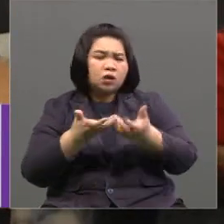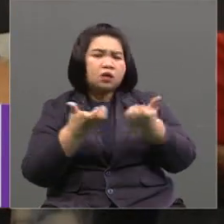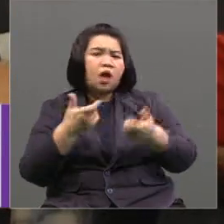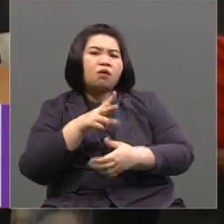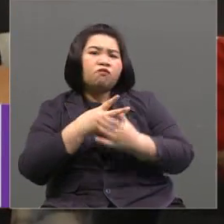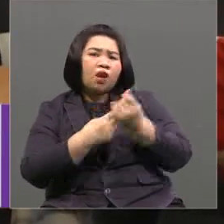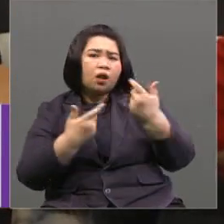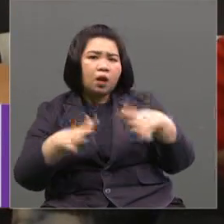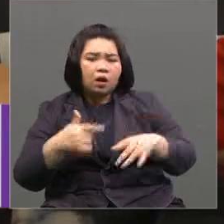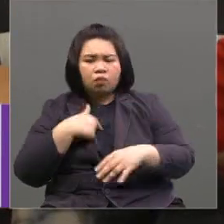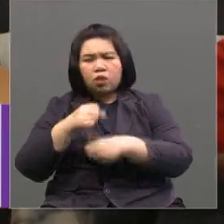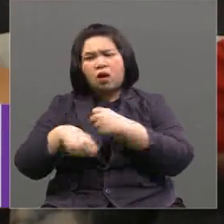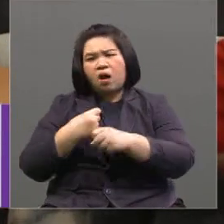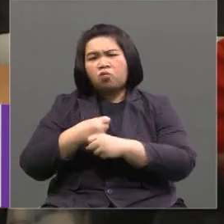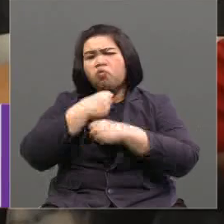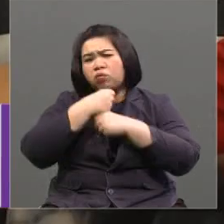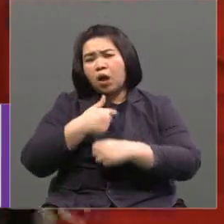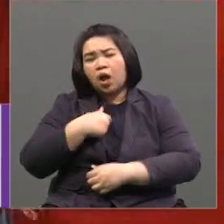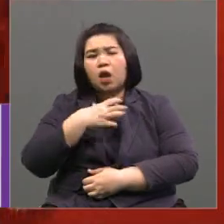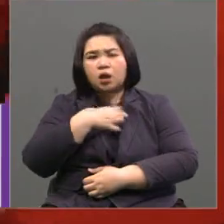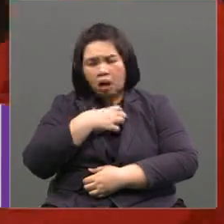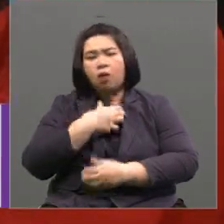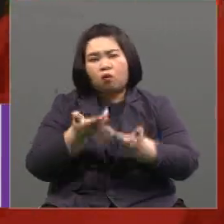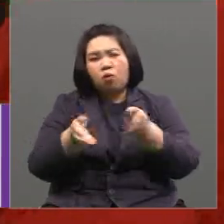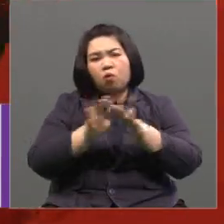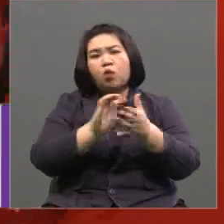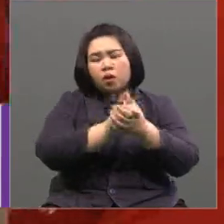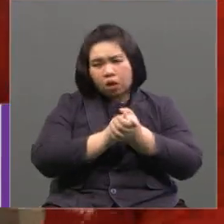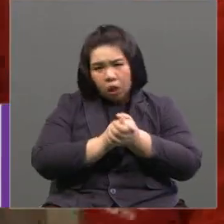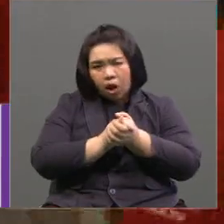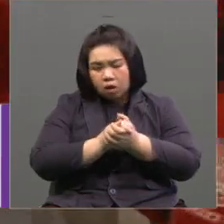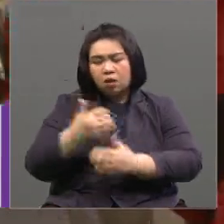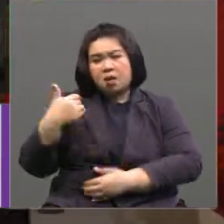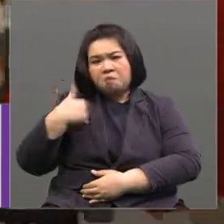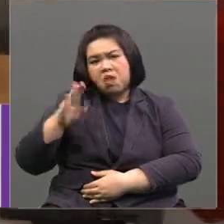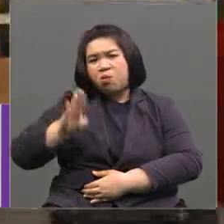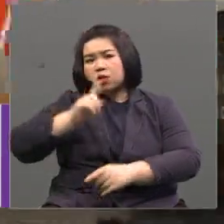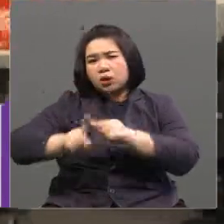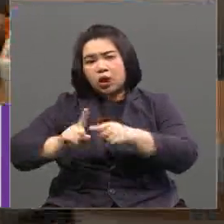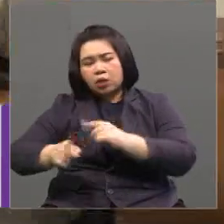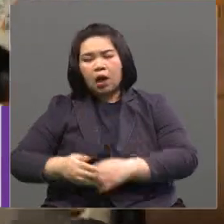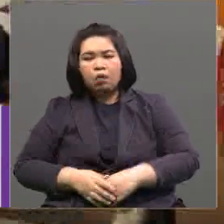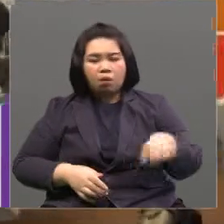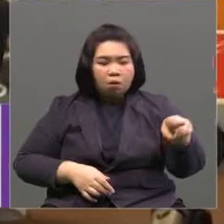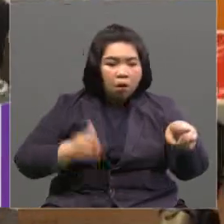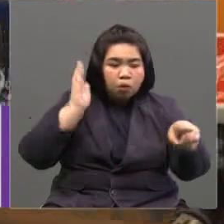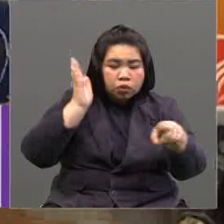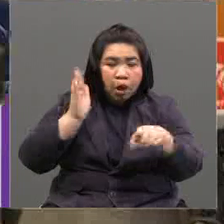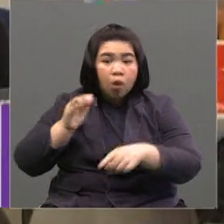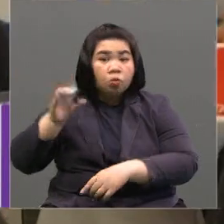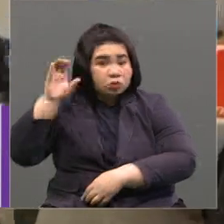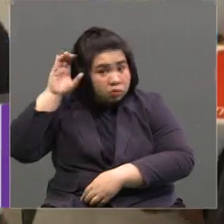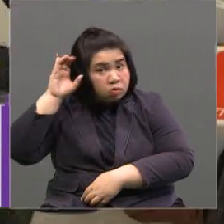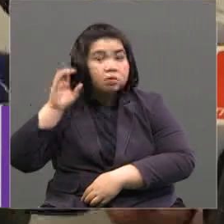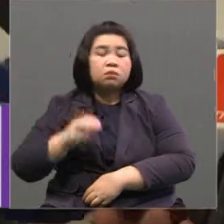ามาแต่ว่าด้วยอายุที่มากแล้วก็เลยอยากจะสร้างครอบครัวและมีธุรกิจเป็นของตนเองทีนี้เหยื่อก็หลงเชื่อไงคะต